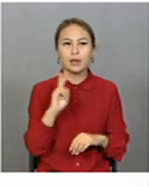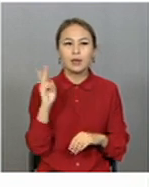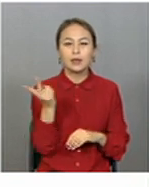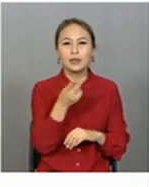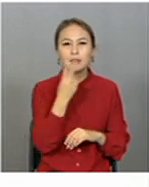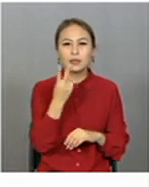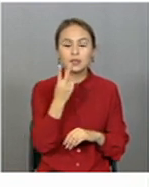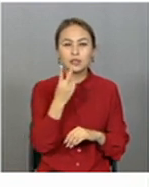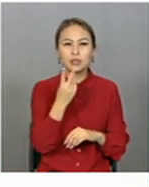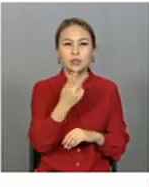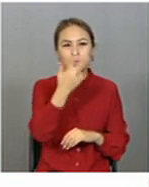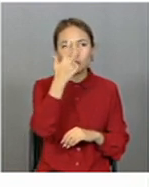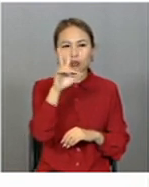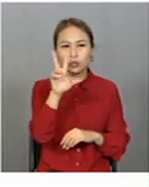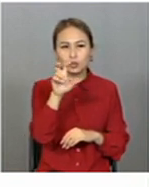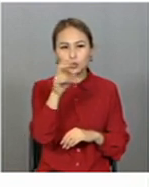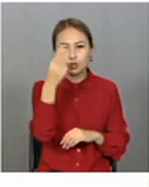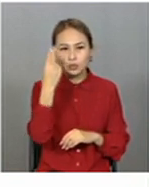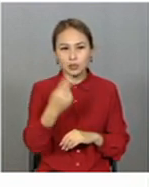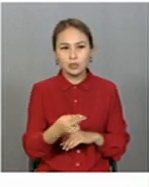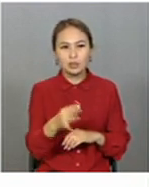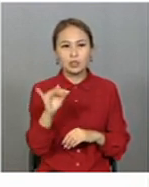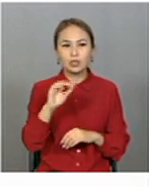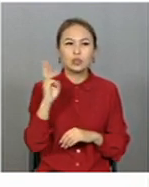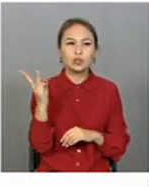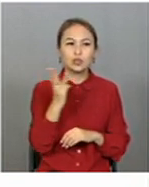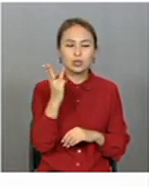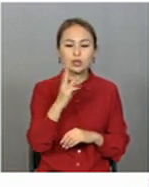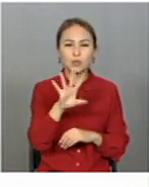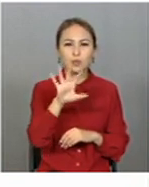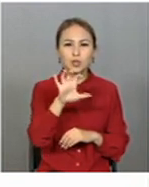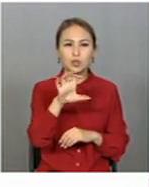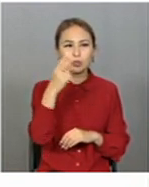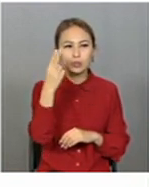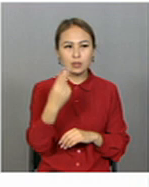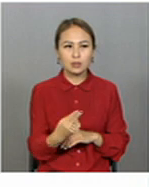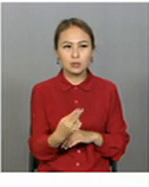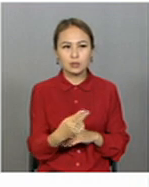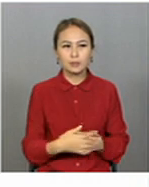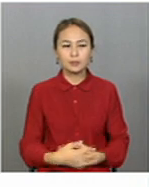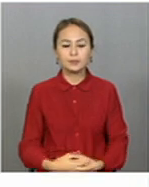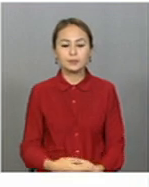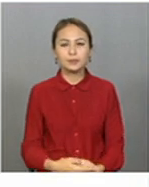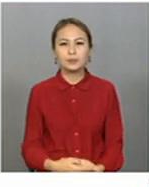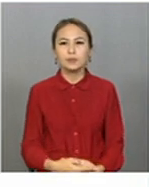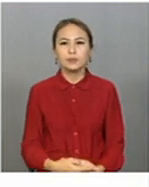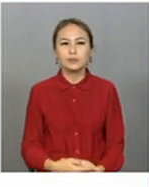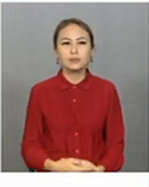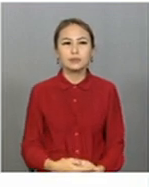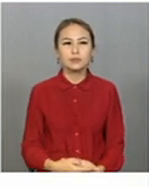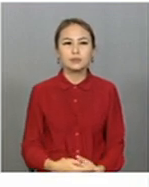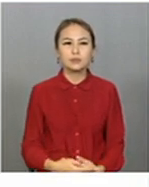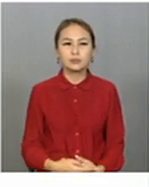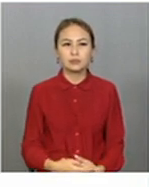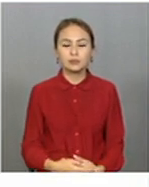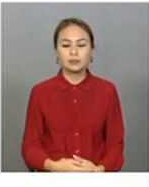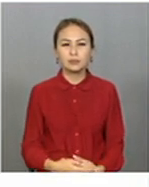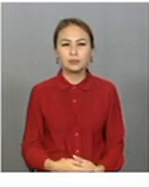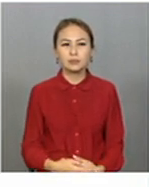центнер. Екіншісінен 300 центнер. Және үшіншісінен 500 центнер астық